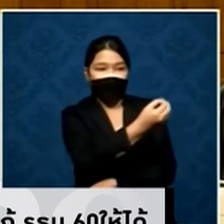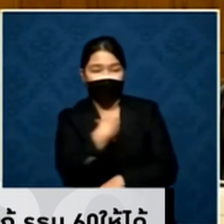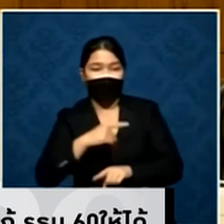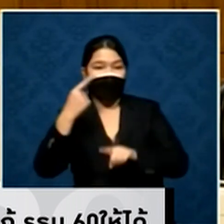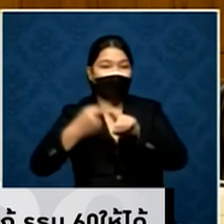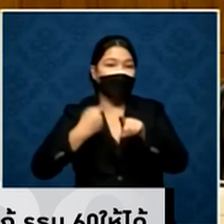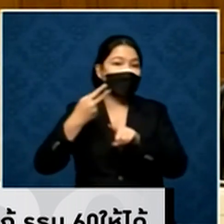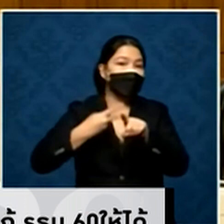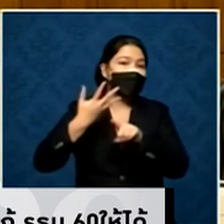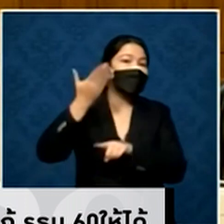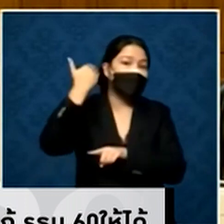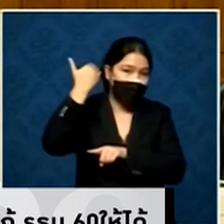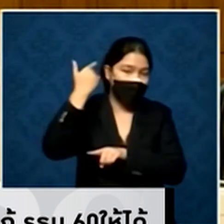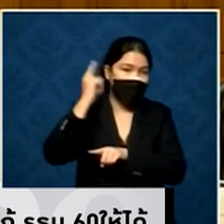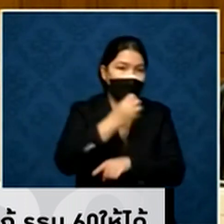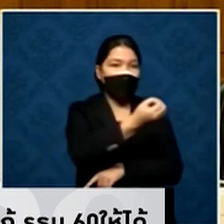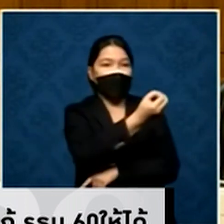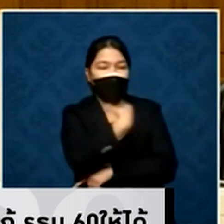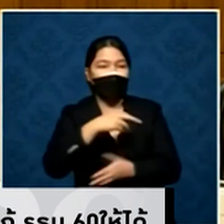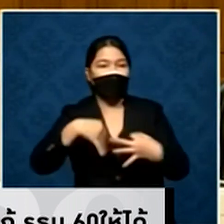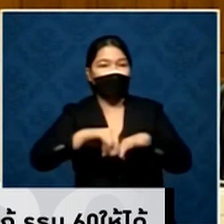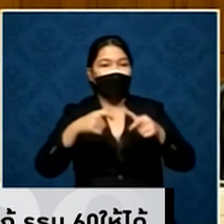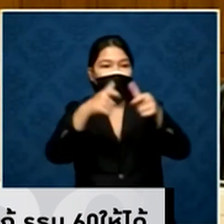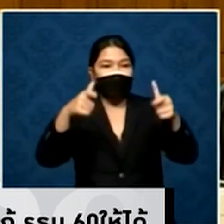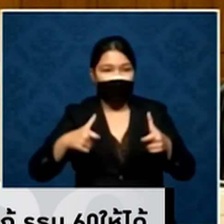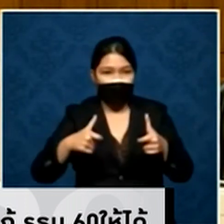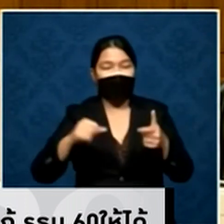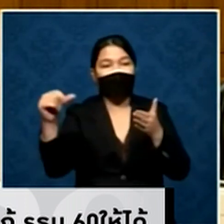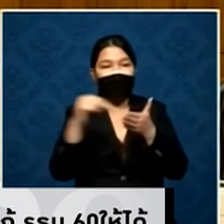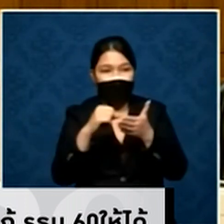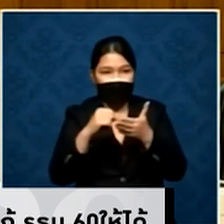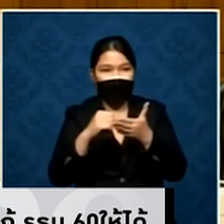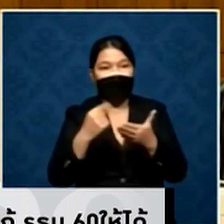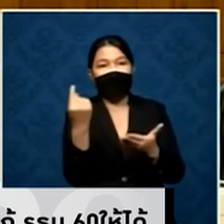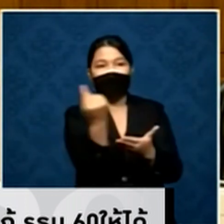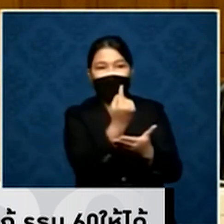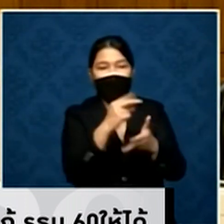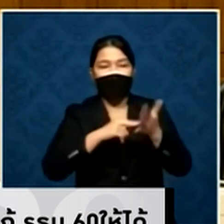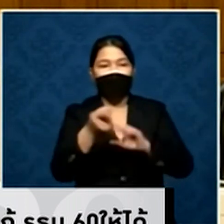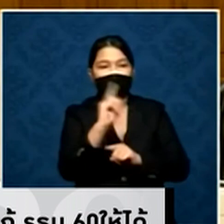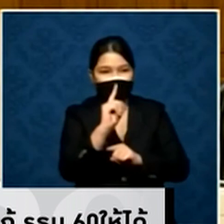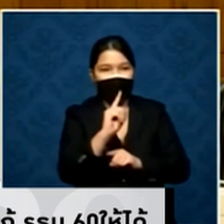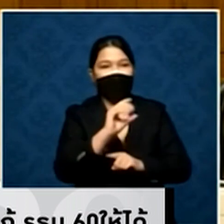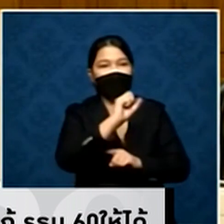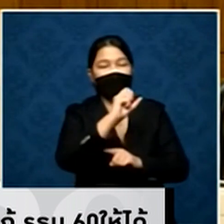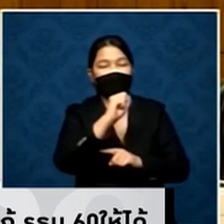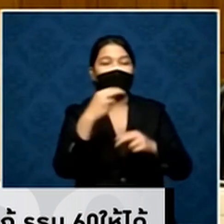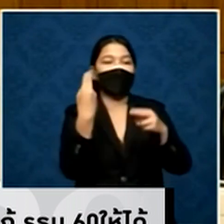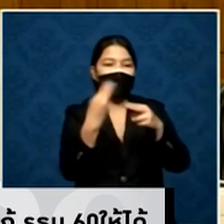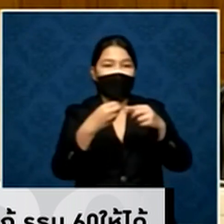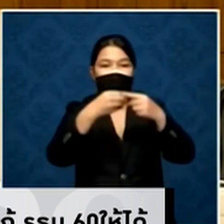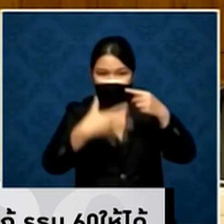ร่างอยู่ที่ผ่านก็คือร่างการค้านะคะดูเรื่องระบบเลือกตั้งซึ่งไม่ใช่สาระสำคัญราชมนูนปี